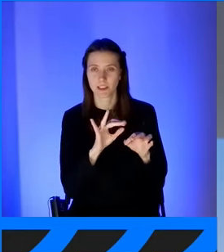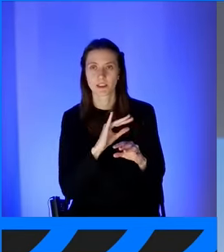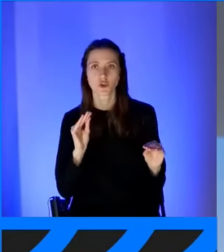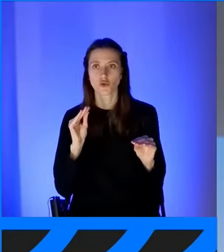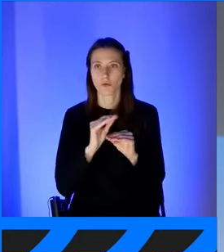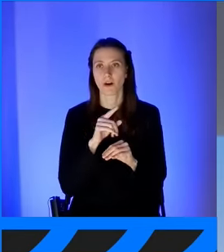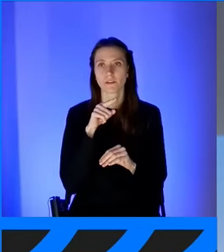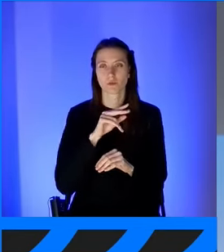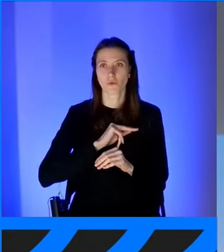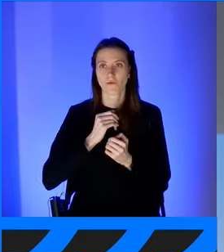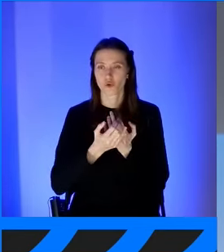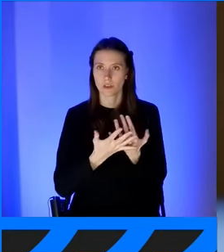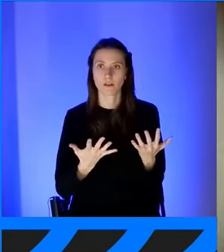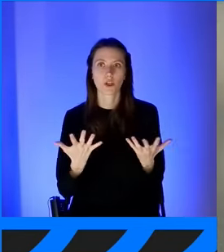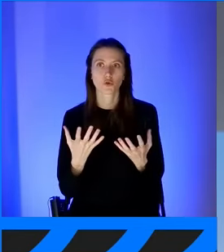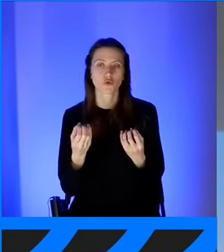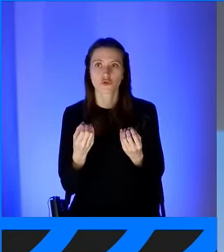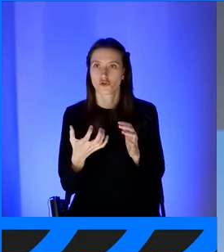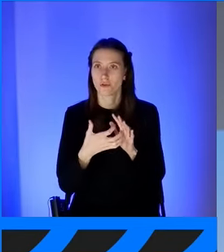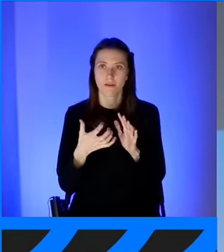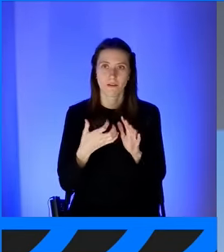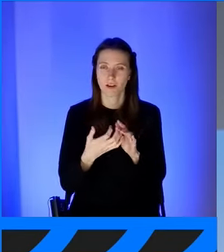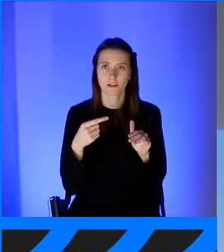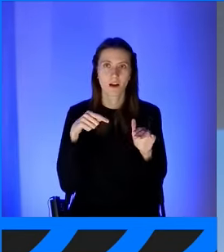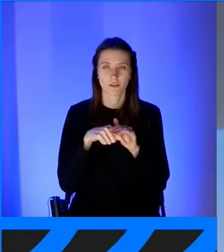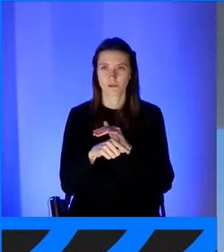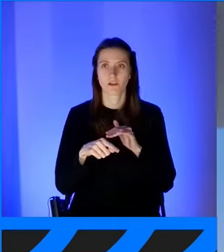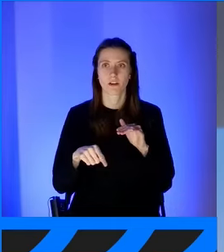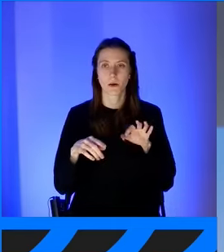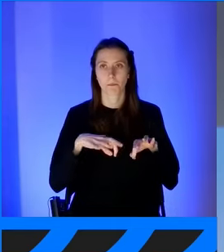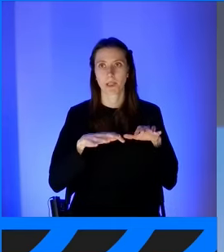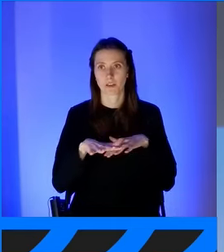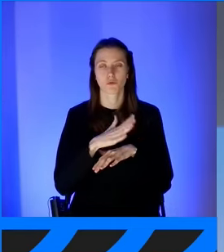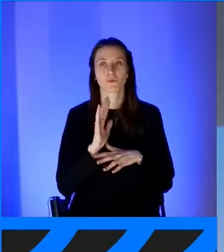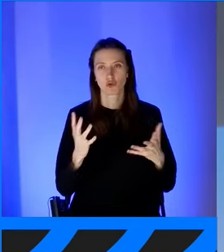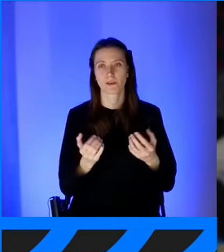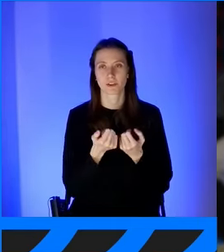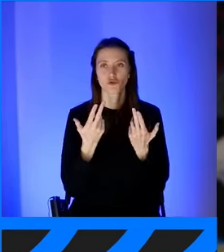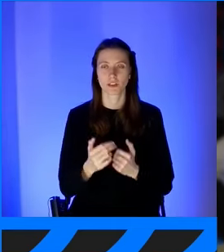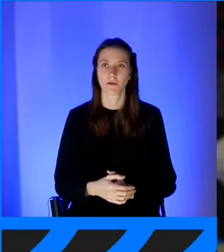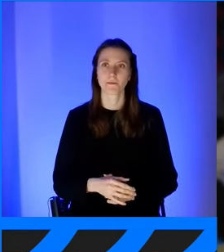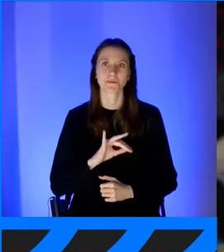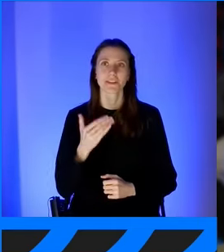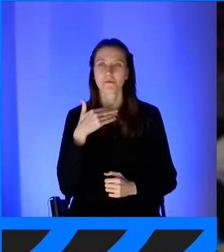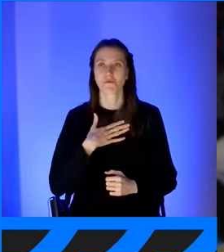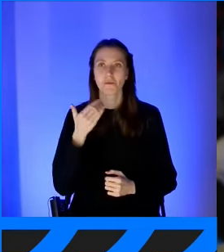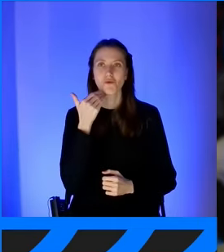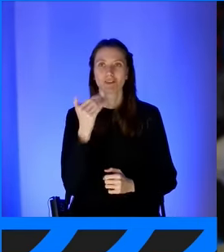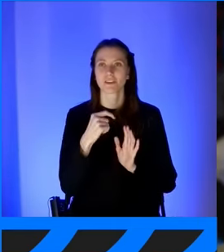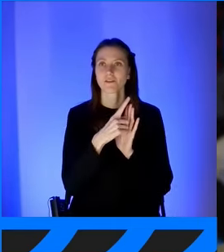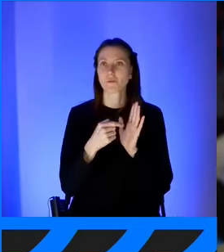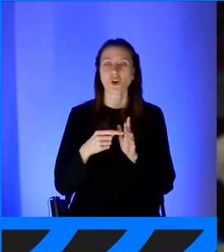ту функциональность, которой еще нет в платформе, и будет поддержка, да. Угу. И мой последний вопрос,